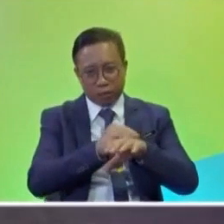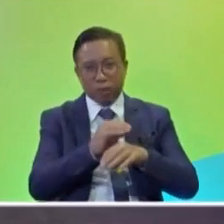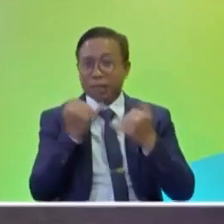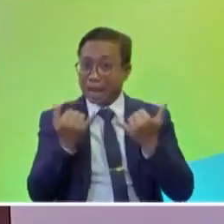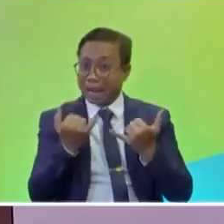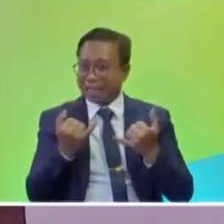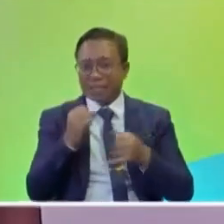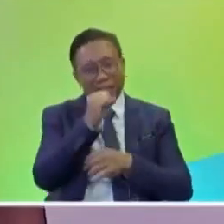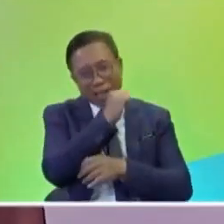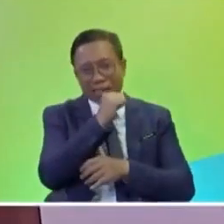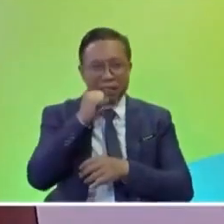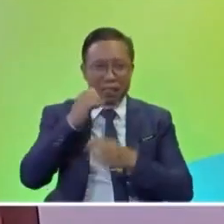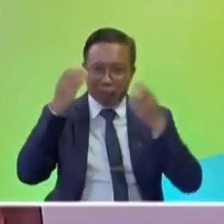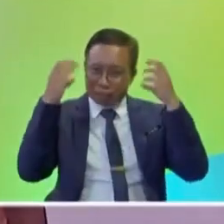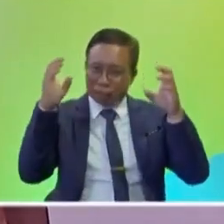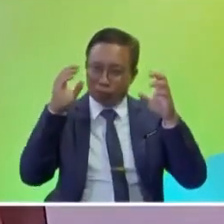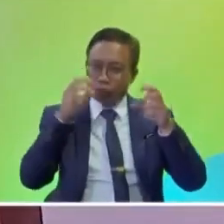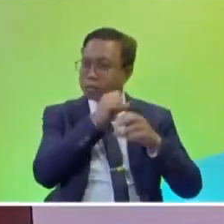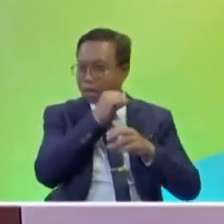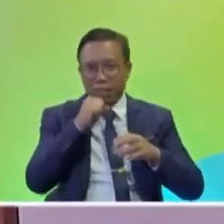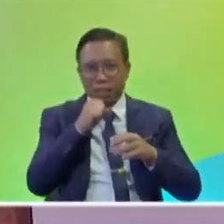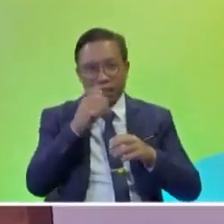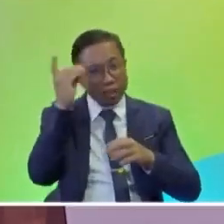nyanyi. Cikgu nyanyi. Din ikut boleh? Boleh.